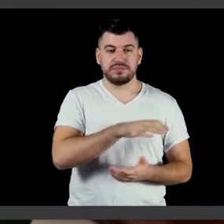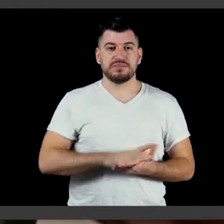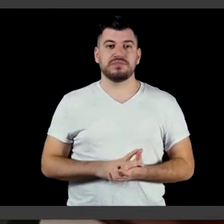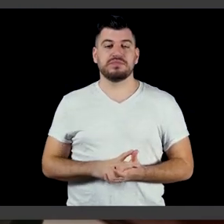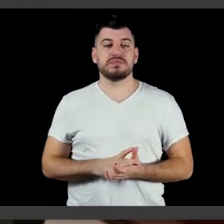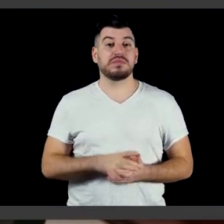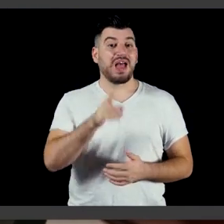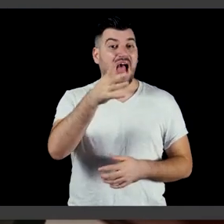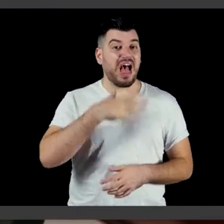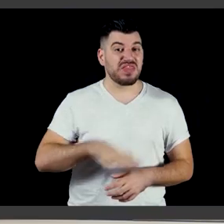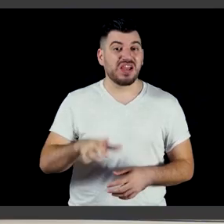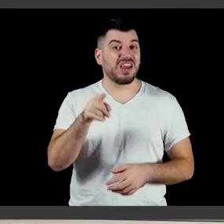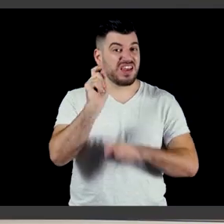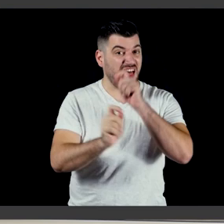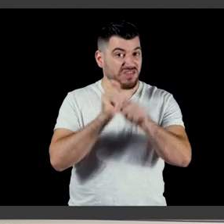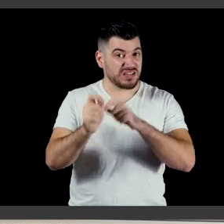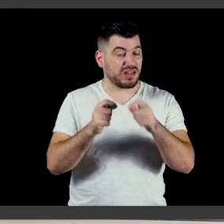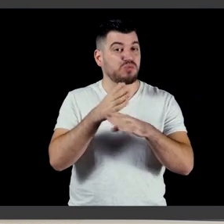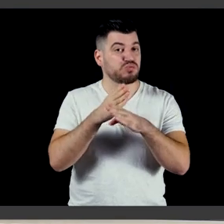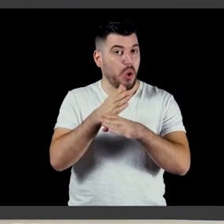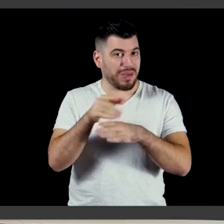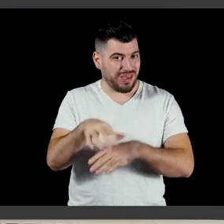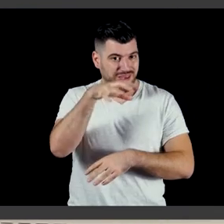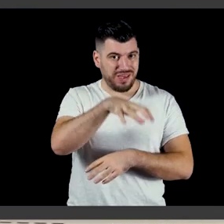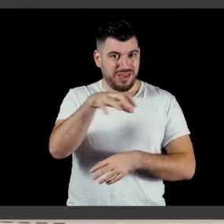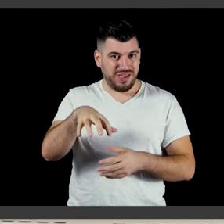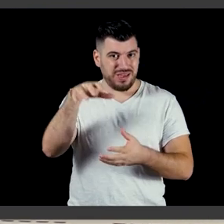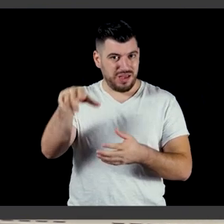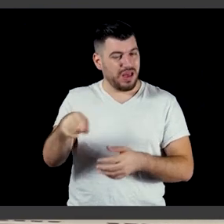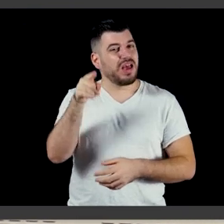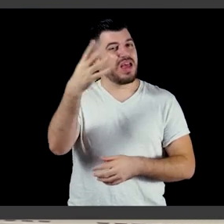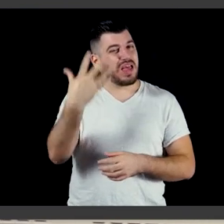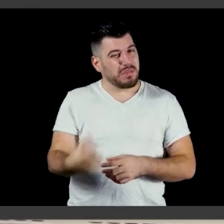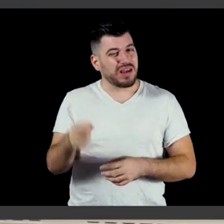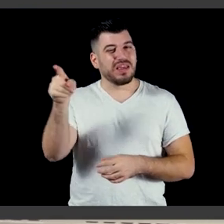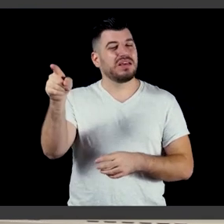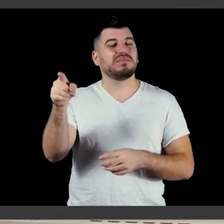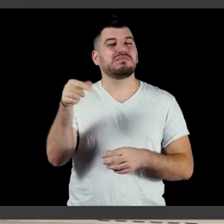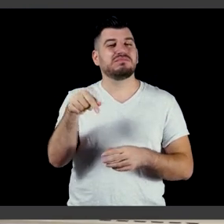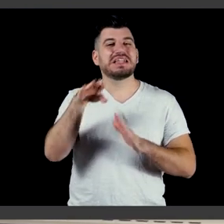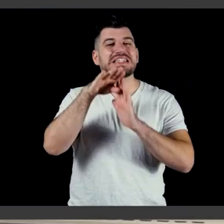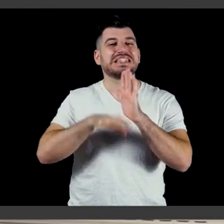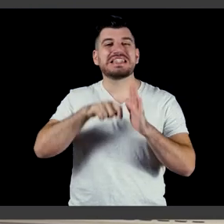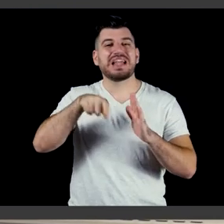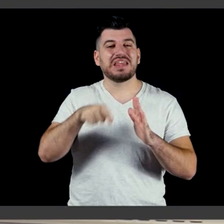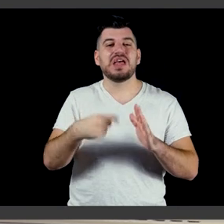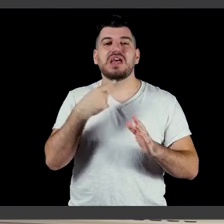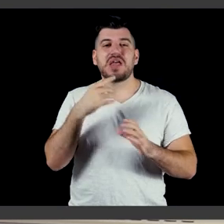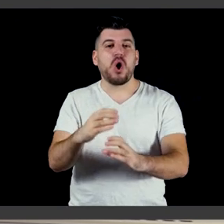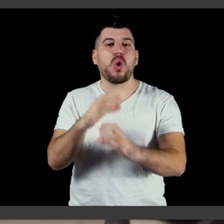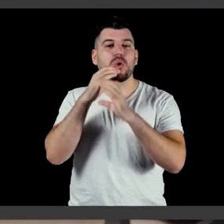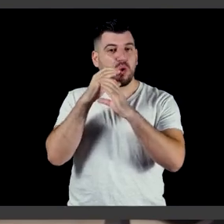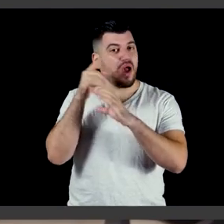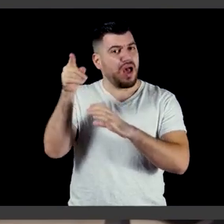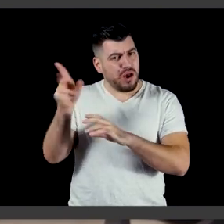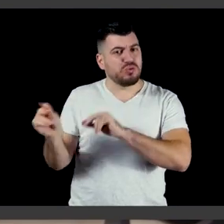Σε περίπτωση που θέλετε να κάνετε ψωμάκια για μπέργκερ, να σας πω ότι έχω τη συνταγή για hot dog στο site μου και σε βίντεο. Ακολουθείτε ακριβώς την ίδια συνταγή